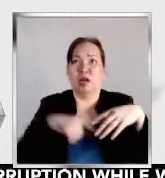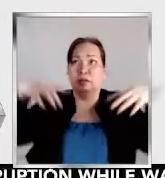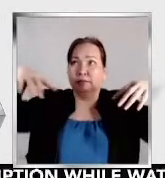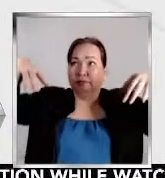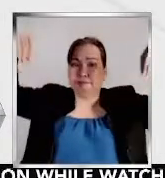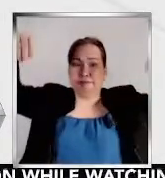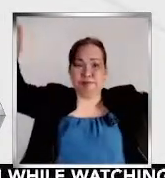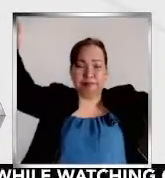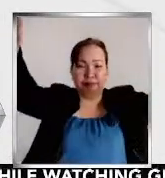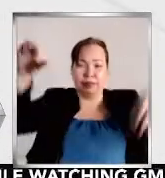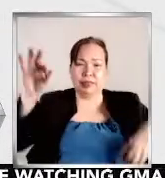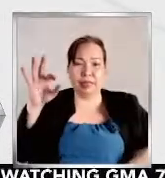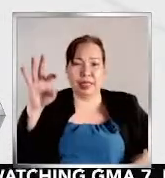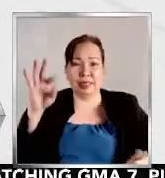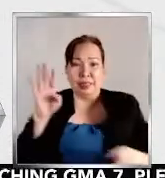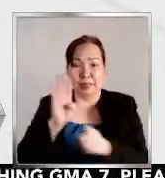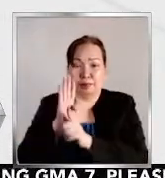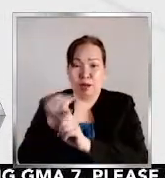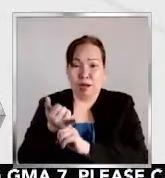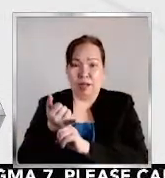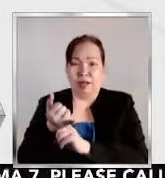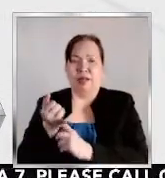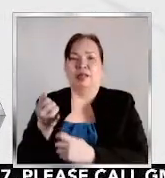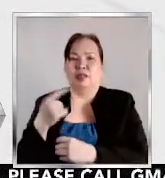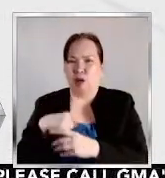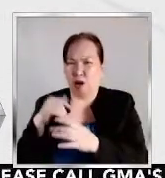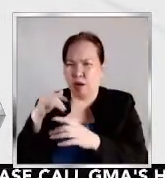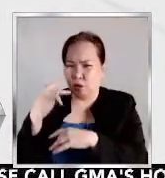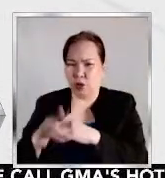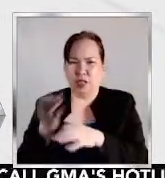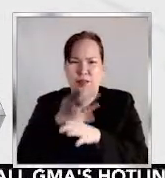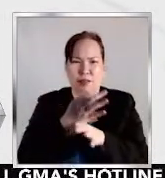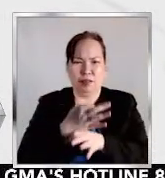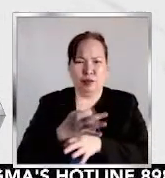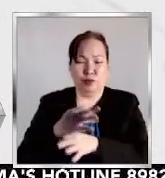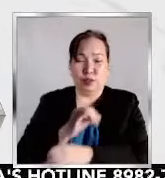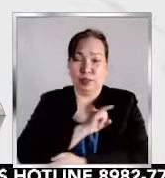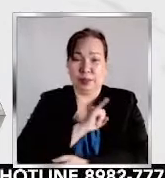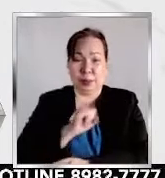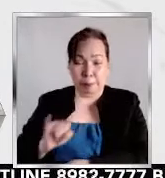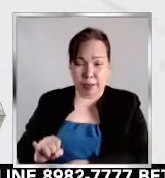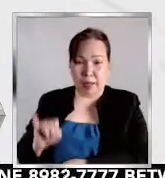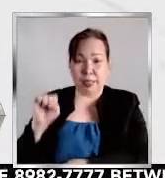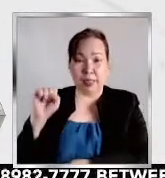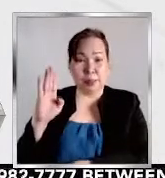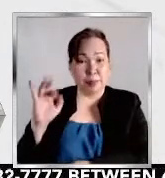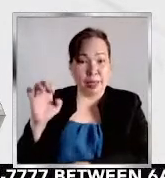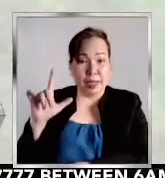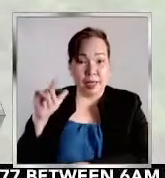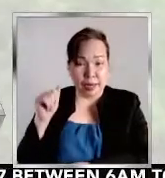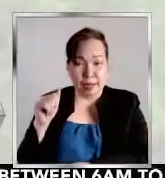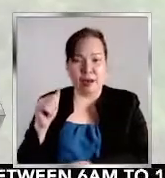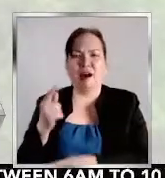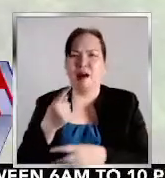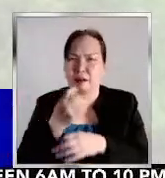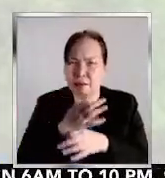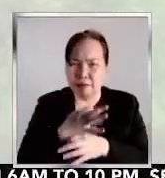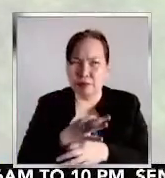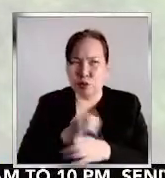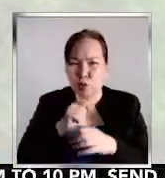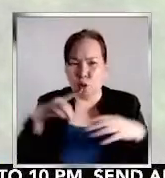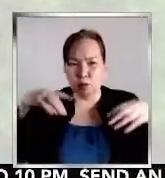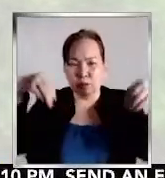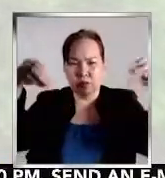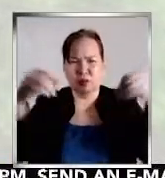na barangay. Agad namang kinumpuni ng mga lineman ng Isabela Electric Cooperative 1 sa San Mateo ang poste. Iniimbestigahan